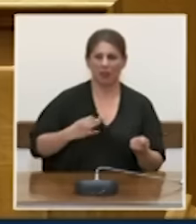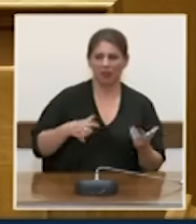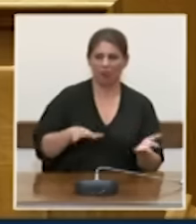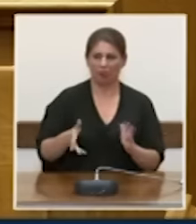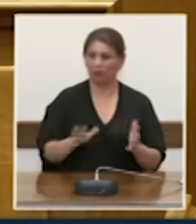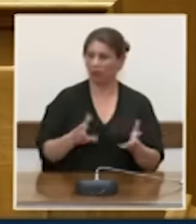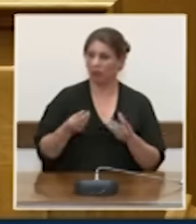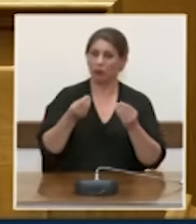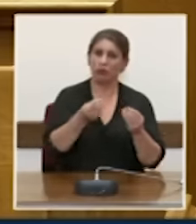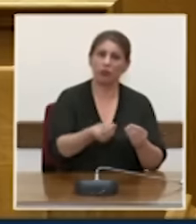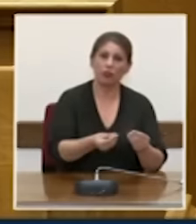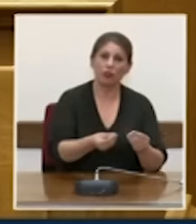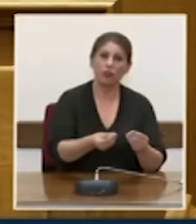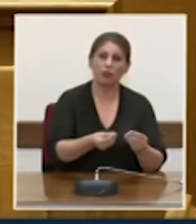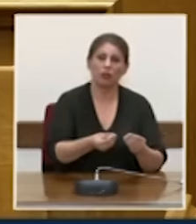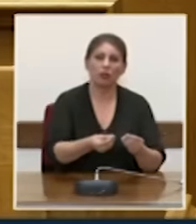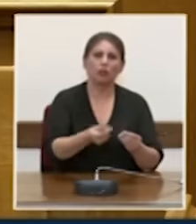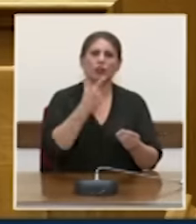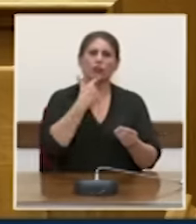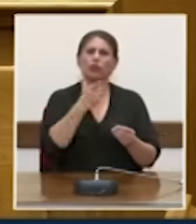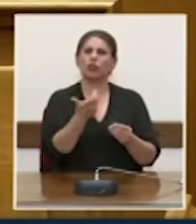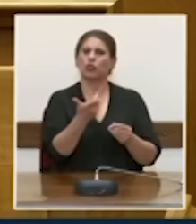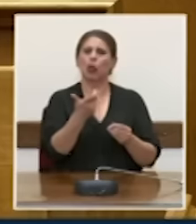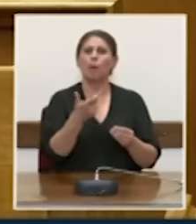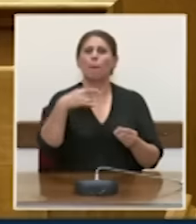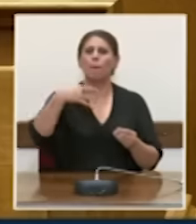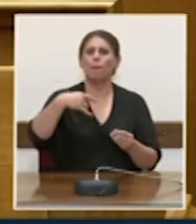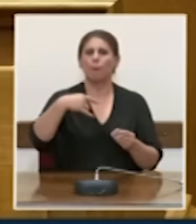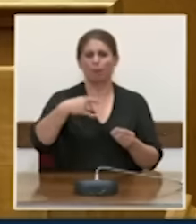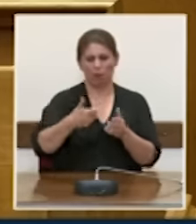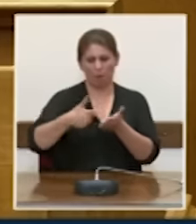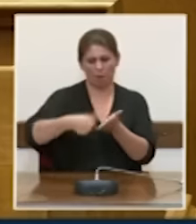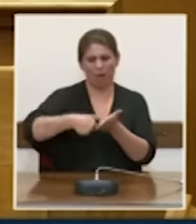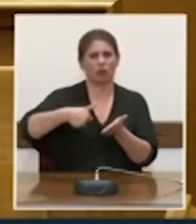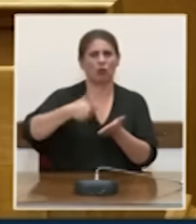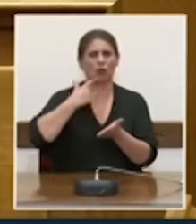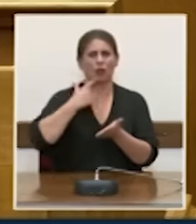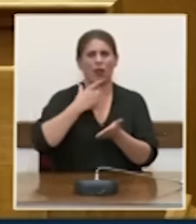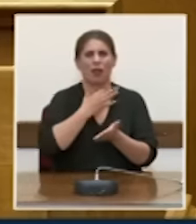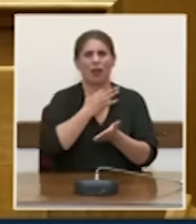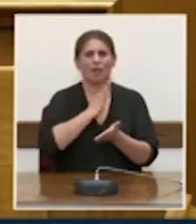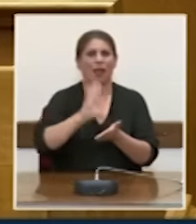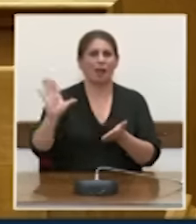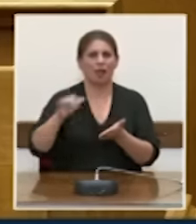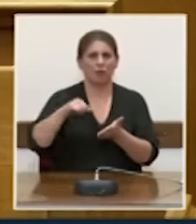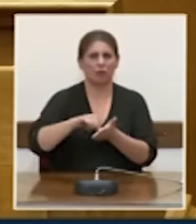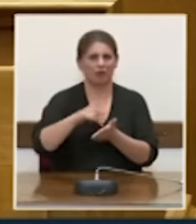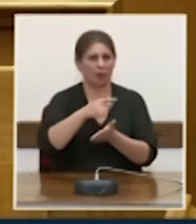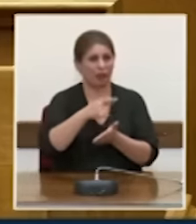δώσει το panic button. Αλλά αυτή δεν το χρησιμοποίησε. Δική της ευθύνη πάλι. Σα δεν